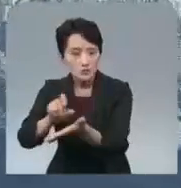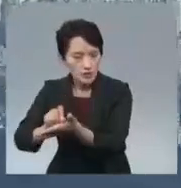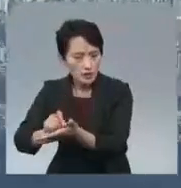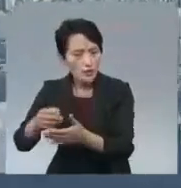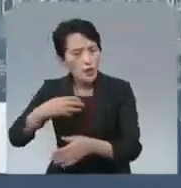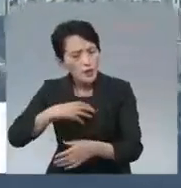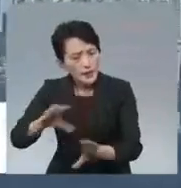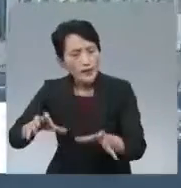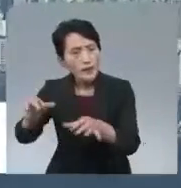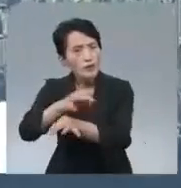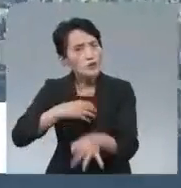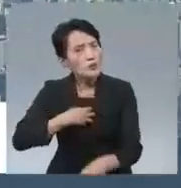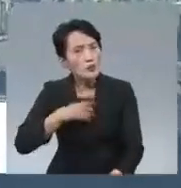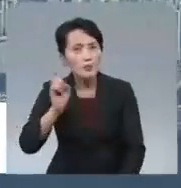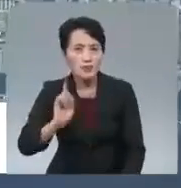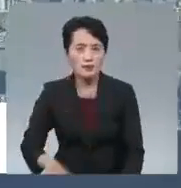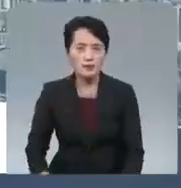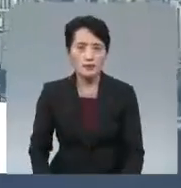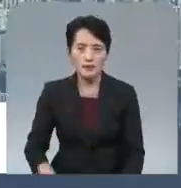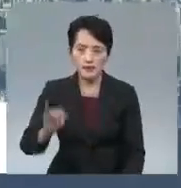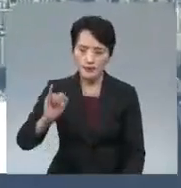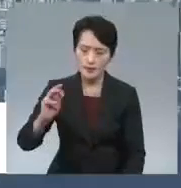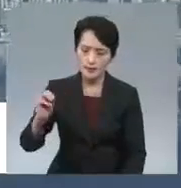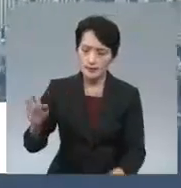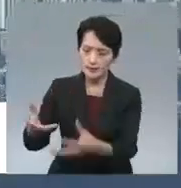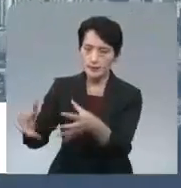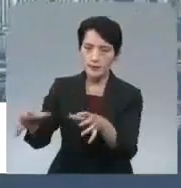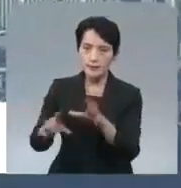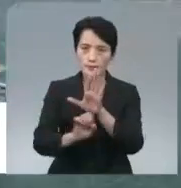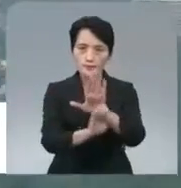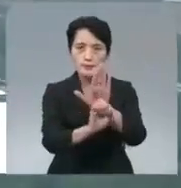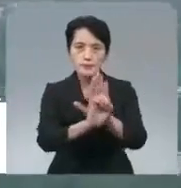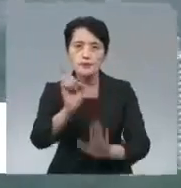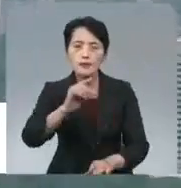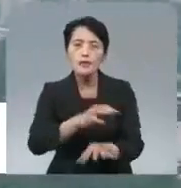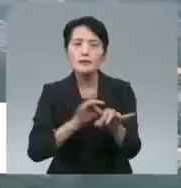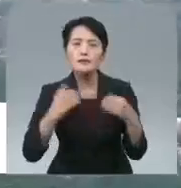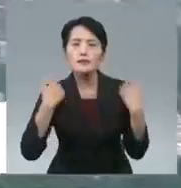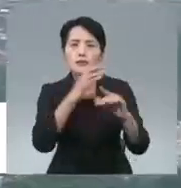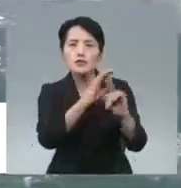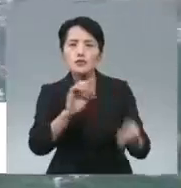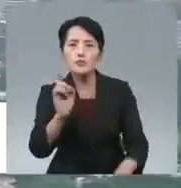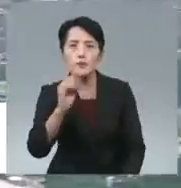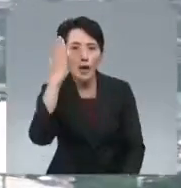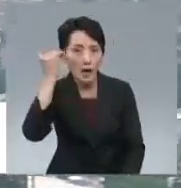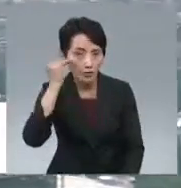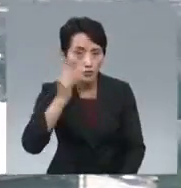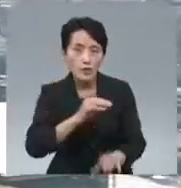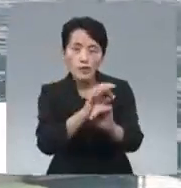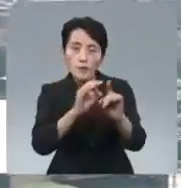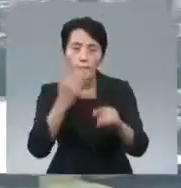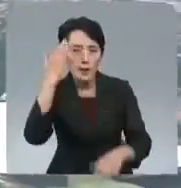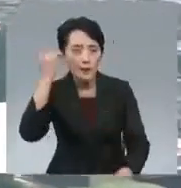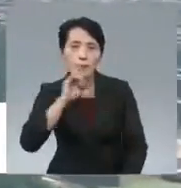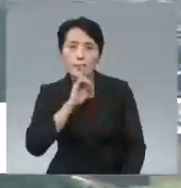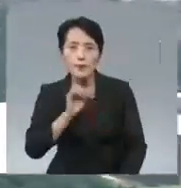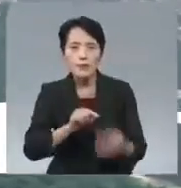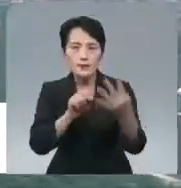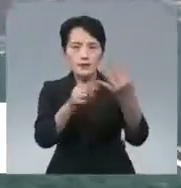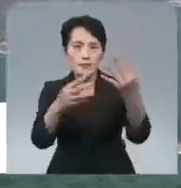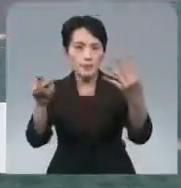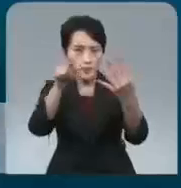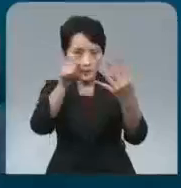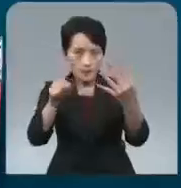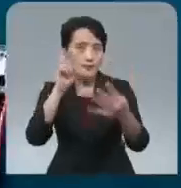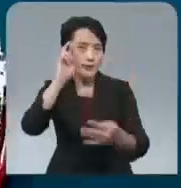AE theo báo cáo triển vọng kinh tế thế giới sửa đổi công bố ngày 12 tháng 10 Quỹ Tiền tệ Quốc Tế imf Dự đoán tỷ lệ